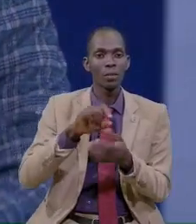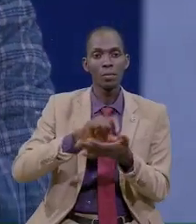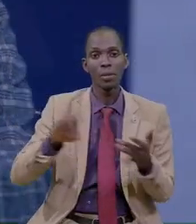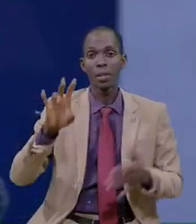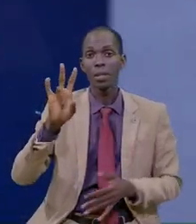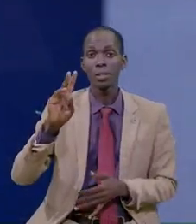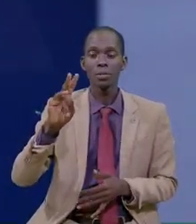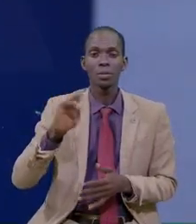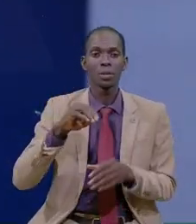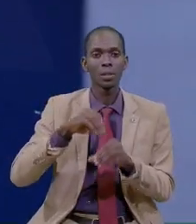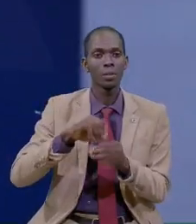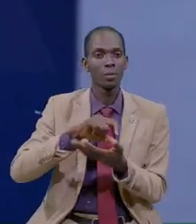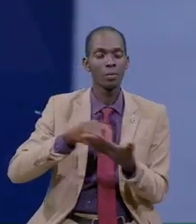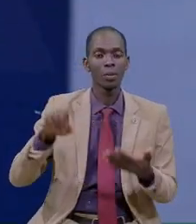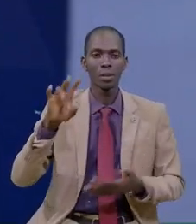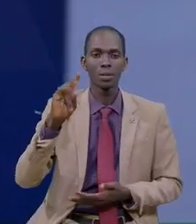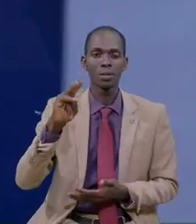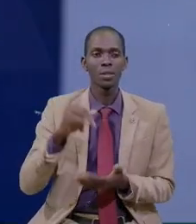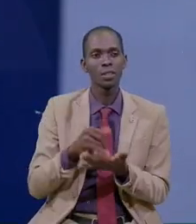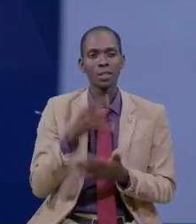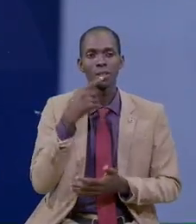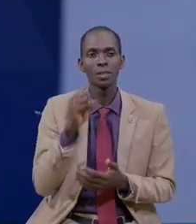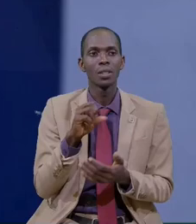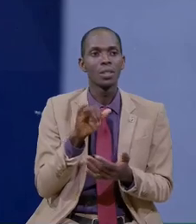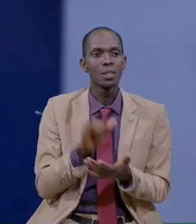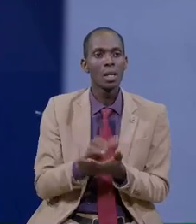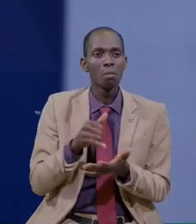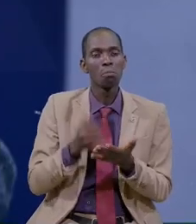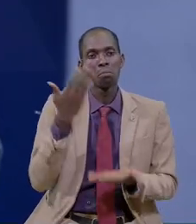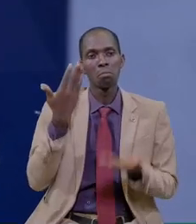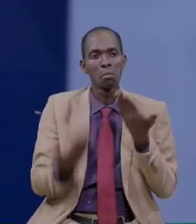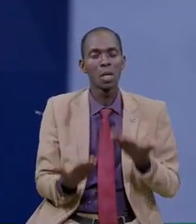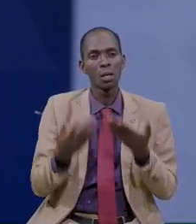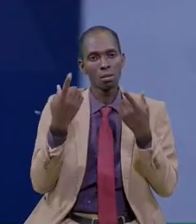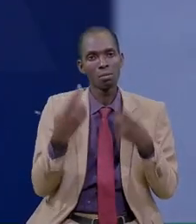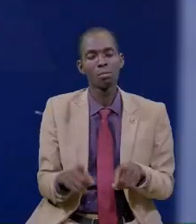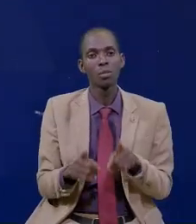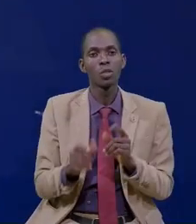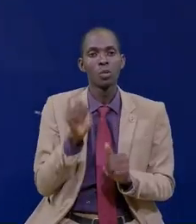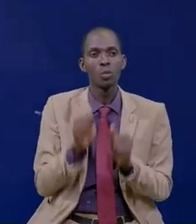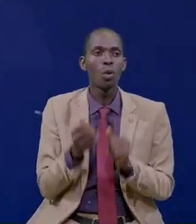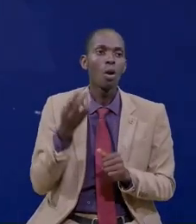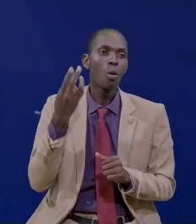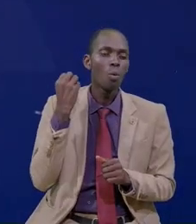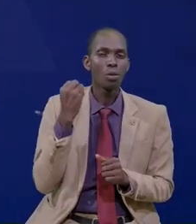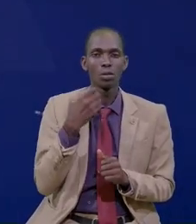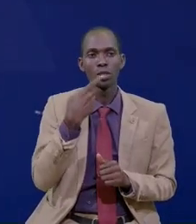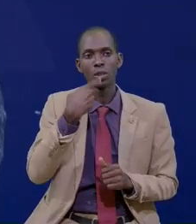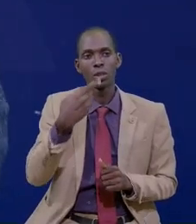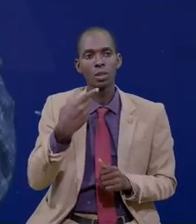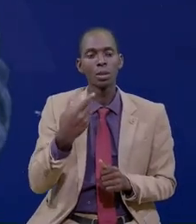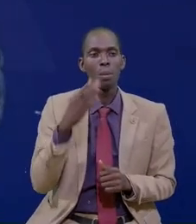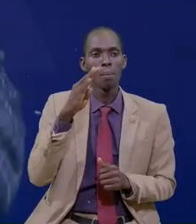Verset 17. In verse 17 it says that age might be fulfilled, which was spoken